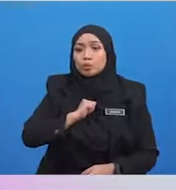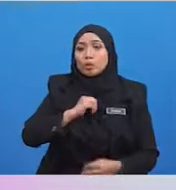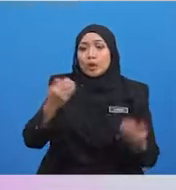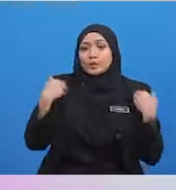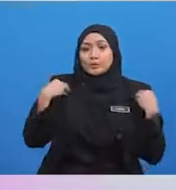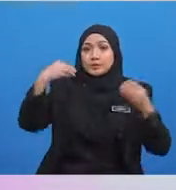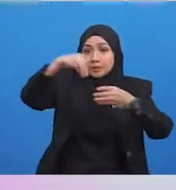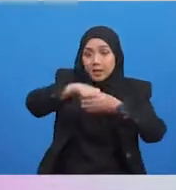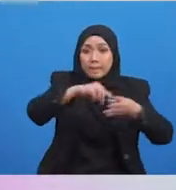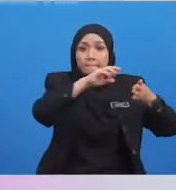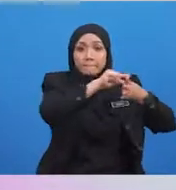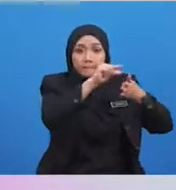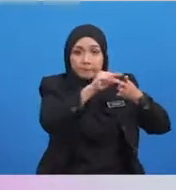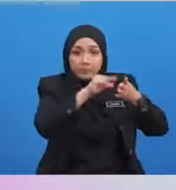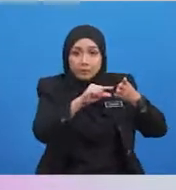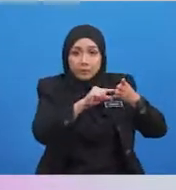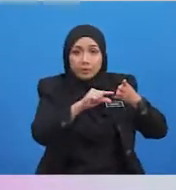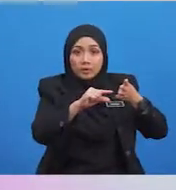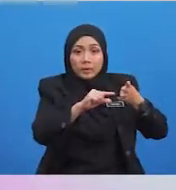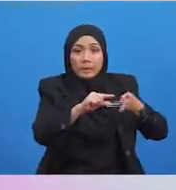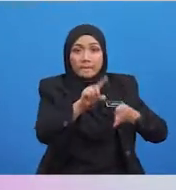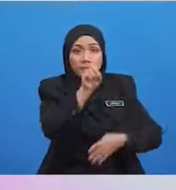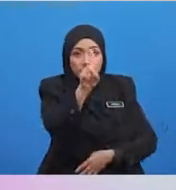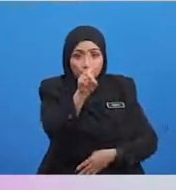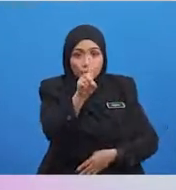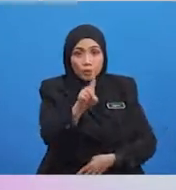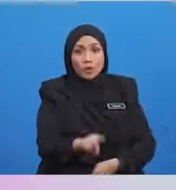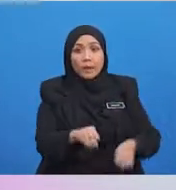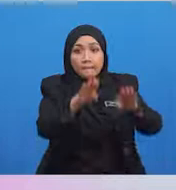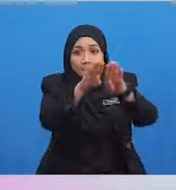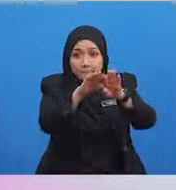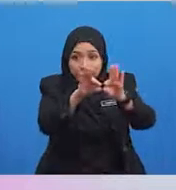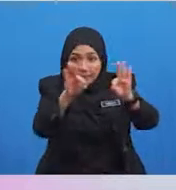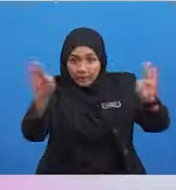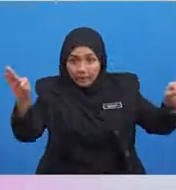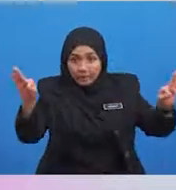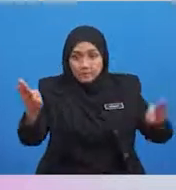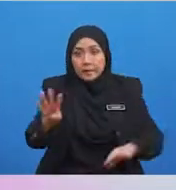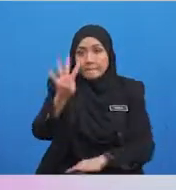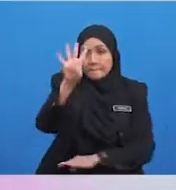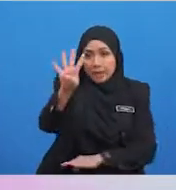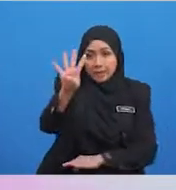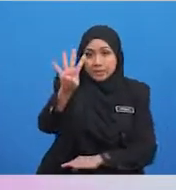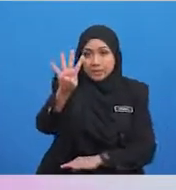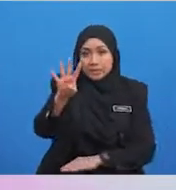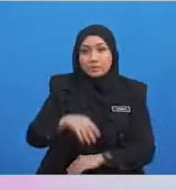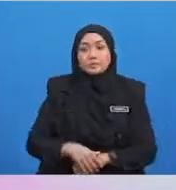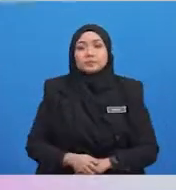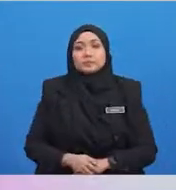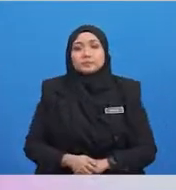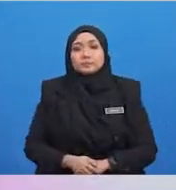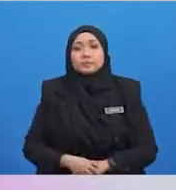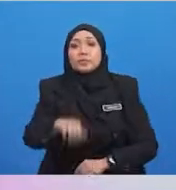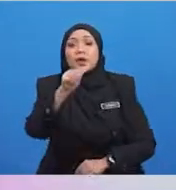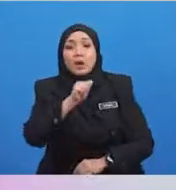pertama baris keempat merupakan inversi. Sepatutnya ayat itu berbunyi